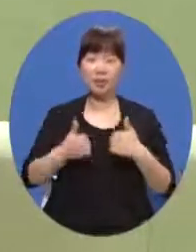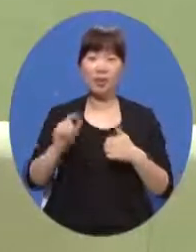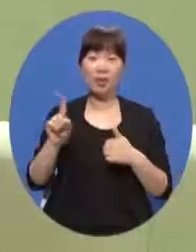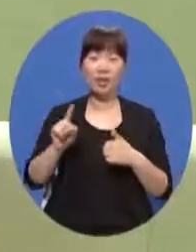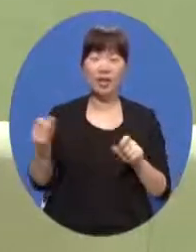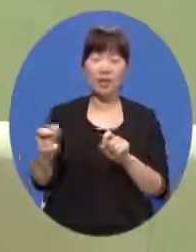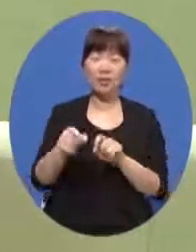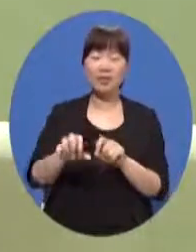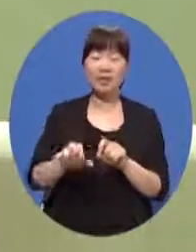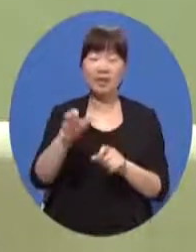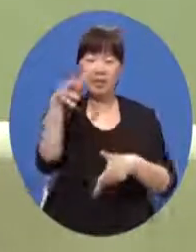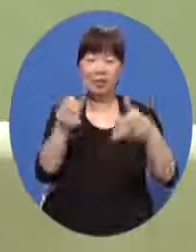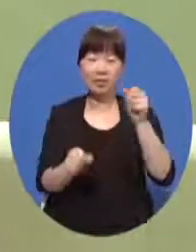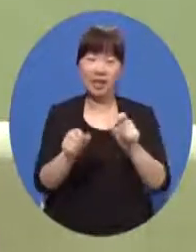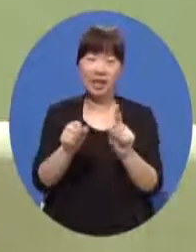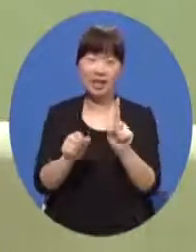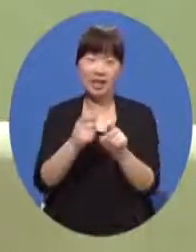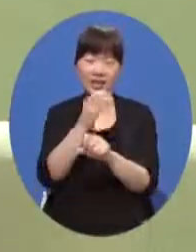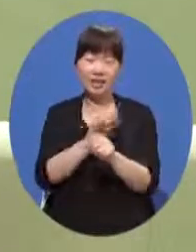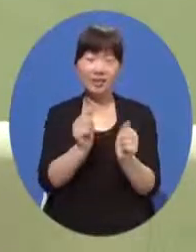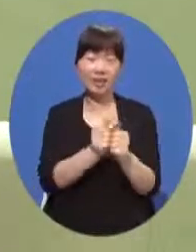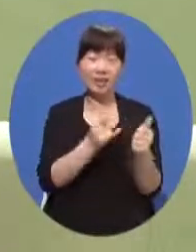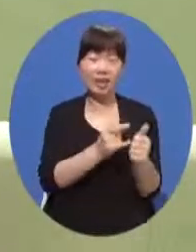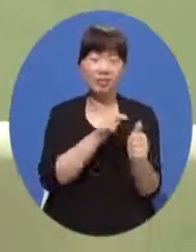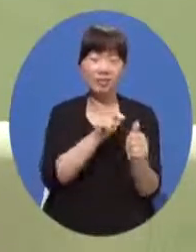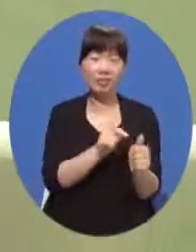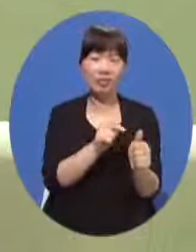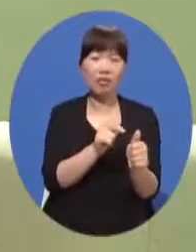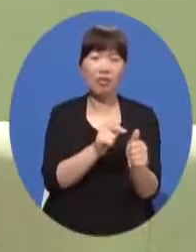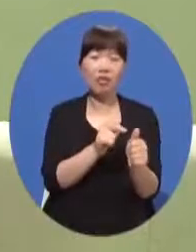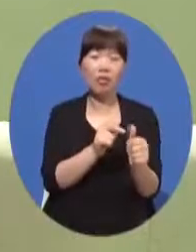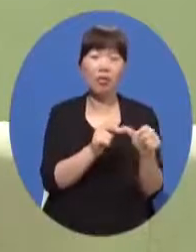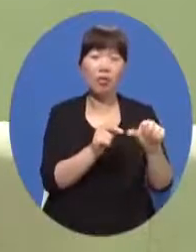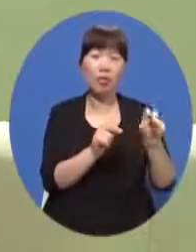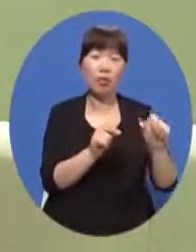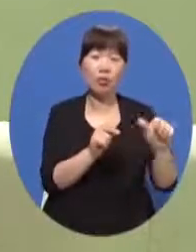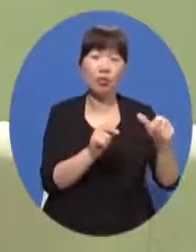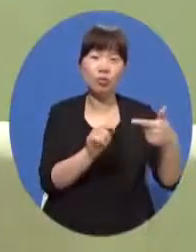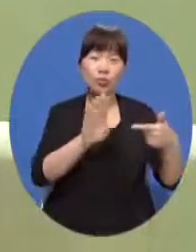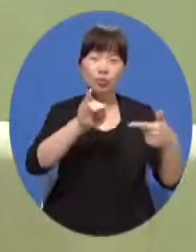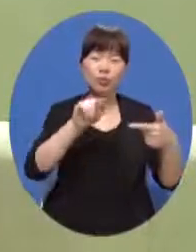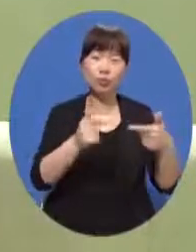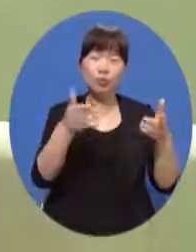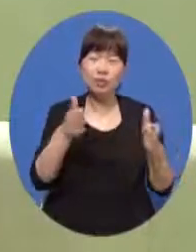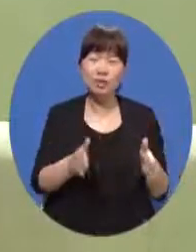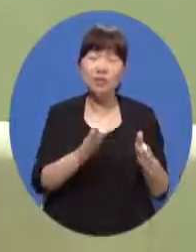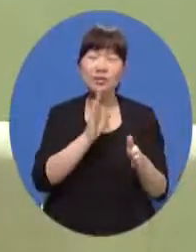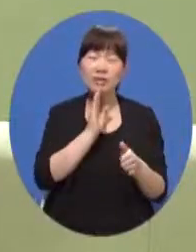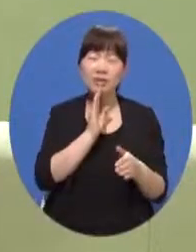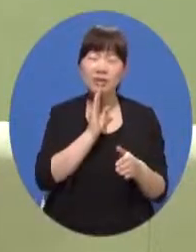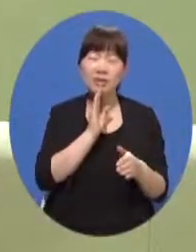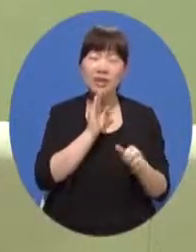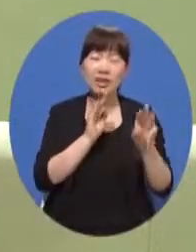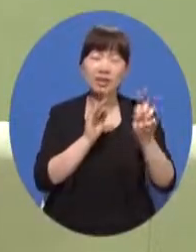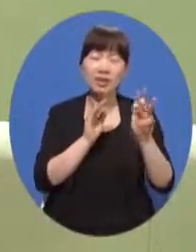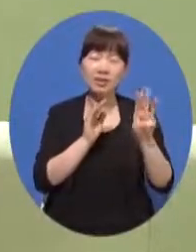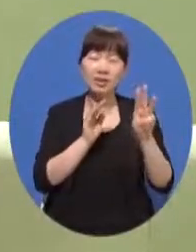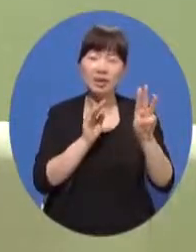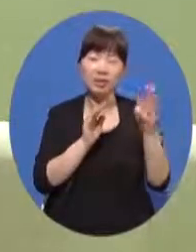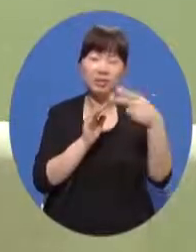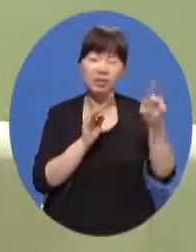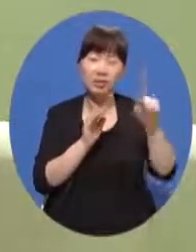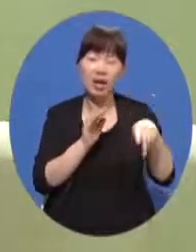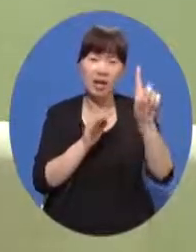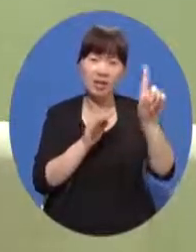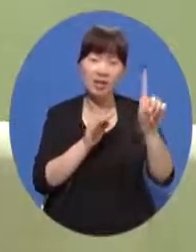하나 사와라 하고 네. 이제 남자들에게 시켜요. 그러면 한 5, 6분 만에 정말 뭐 33불 되는 청바지를 하나